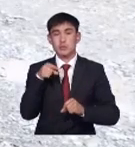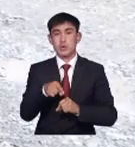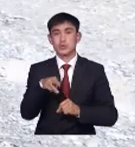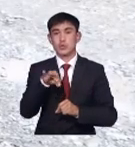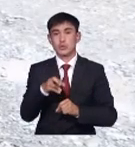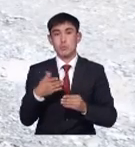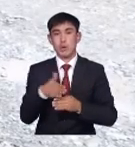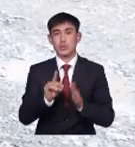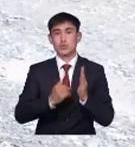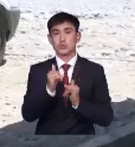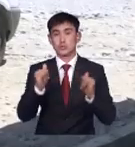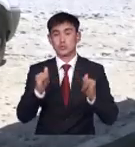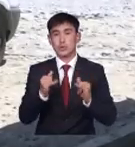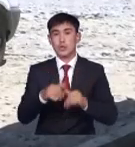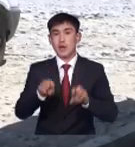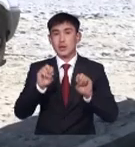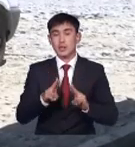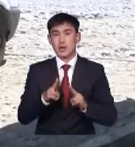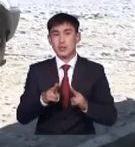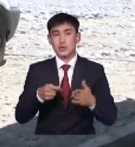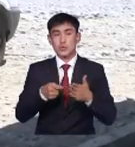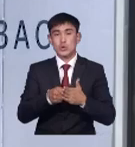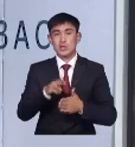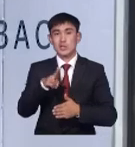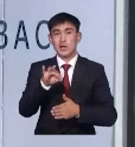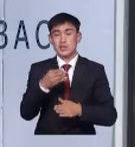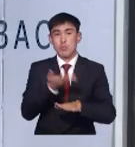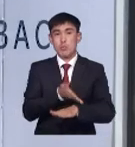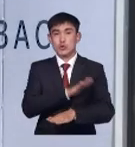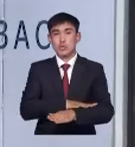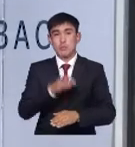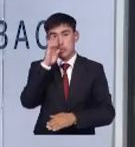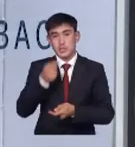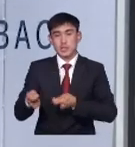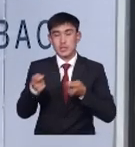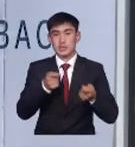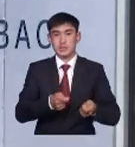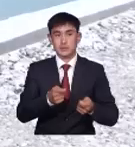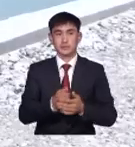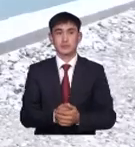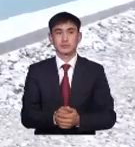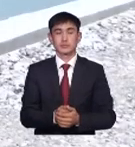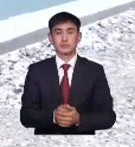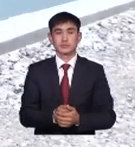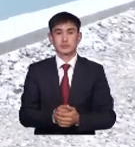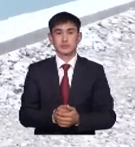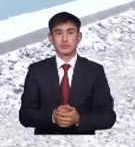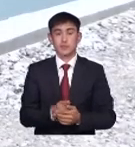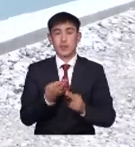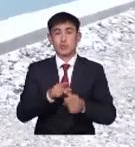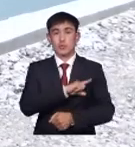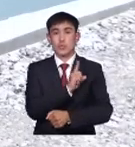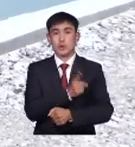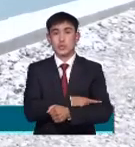жуық балық өсірмекші. Оған арналған қоректі Дания, Польша мемлекеттерінен алдырады. Бұл шаруашылықтың негізі